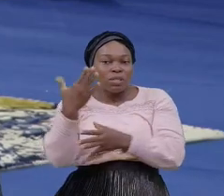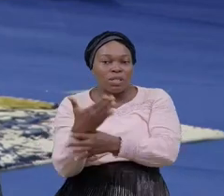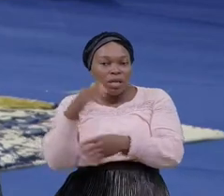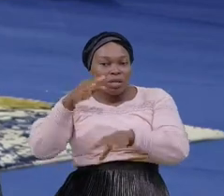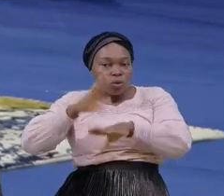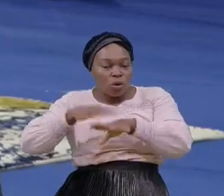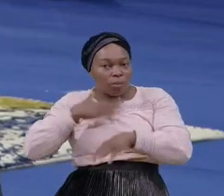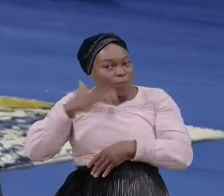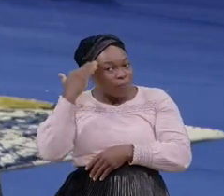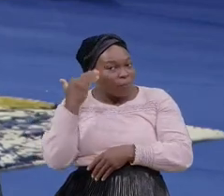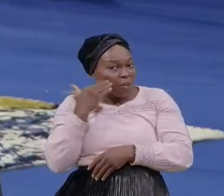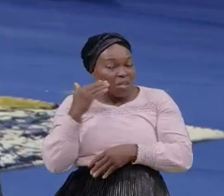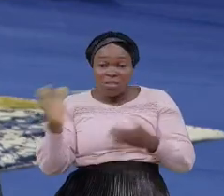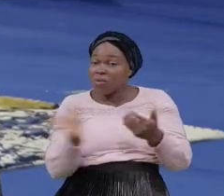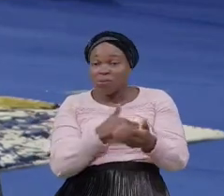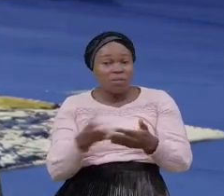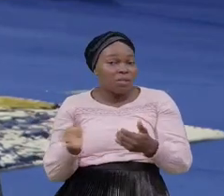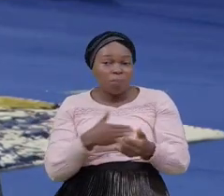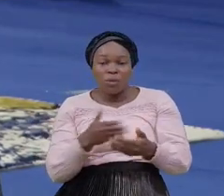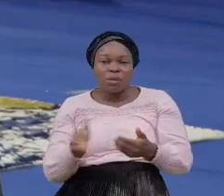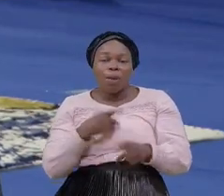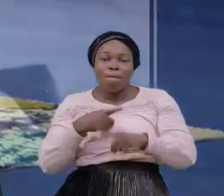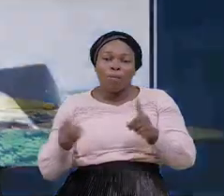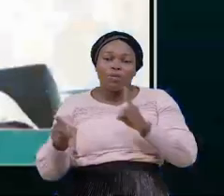pas? Et dis seulement un mot.